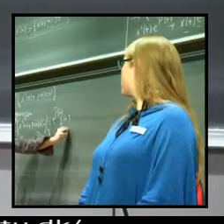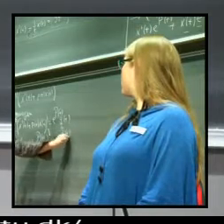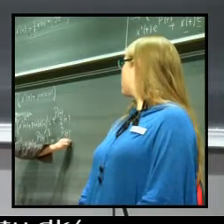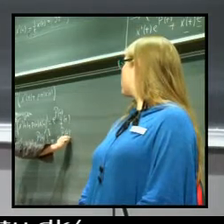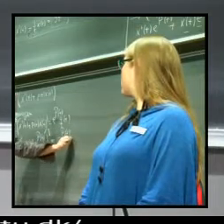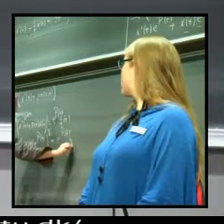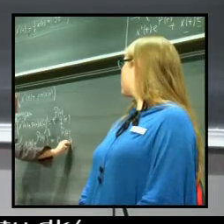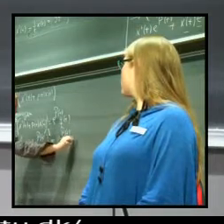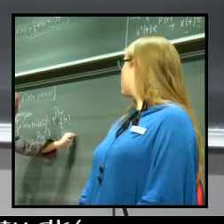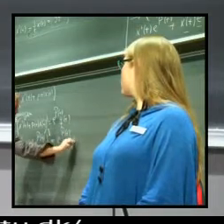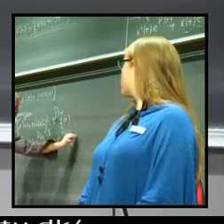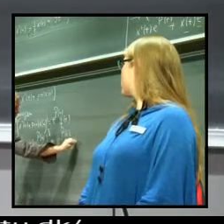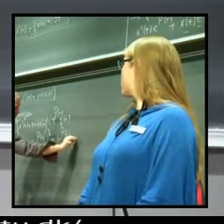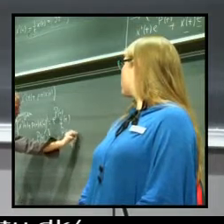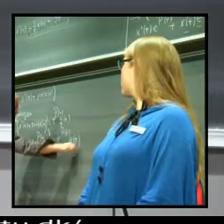t